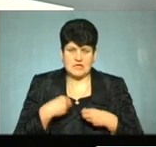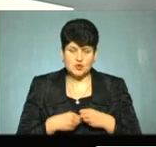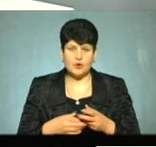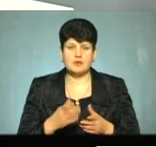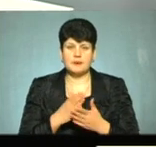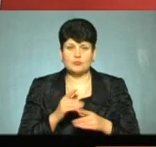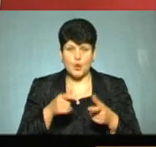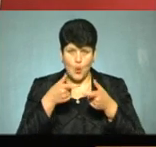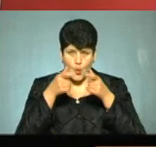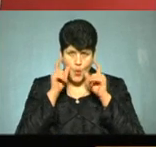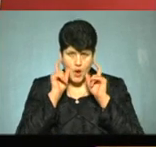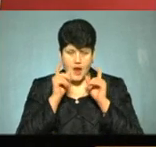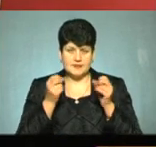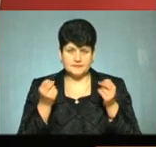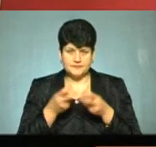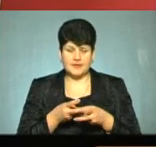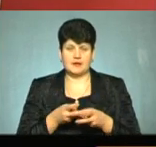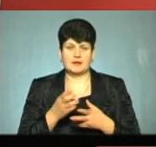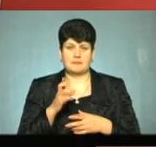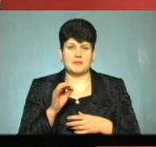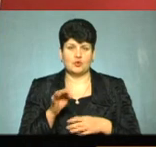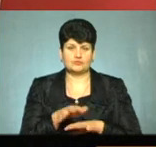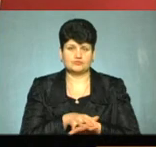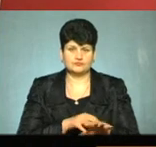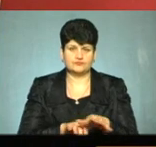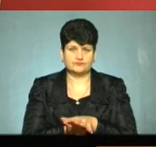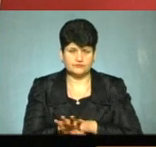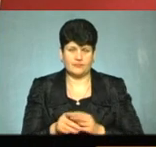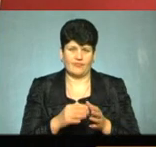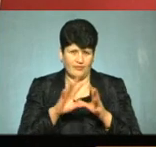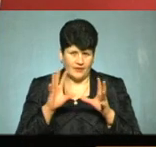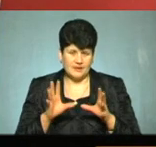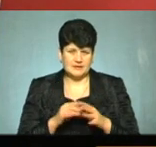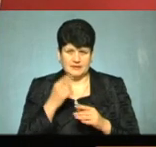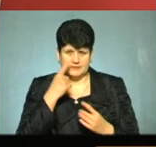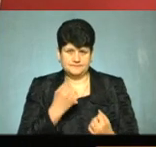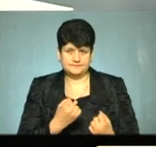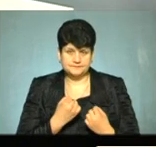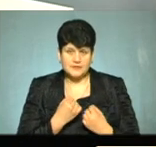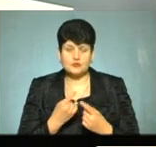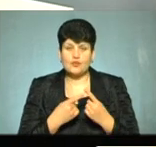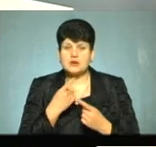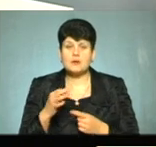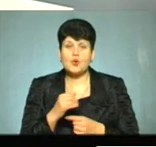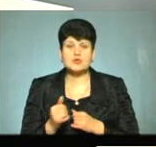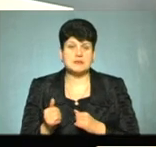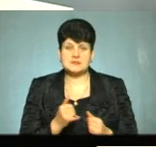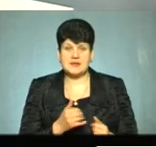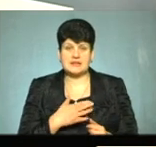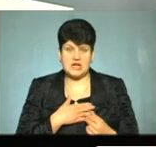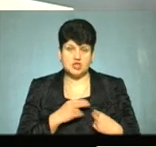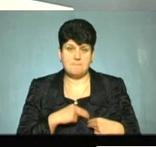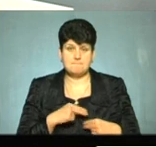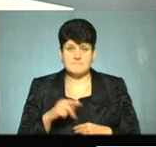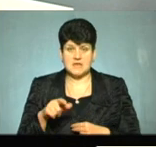бути відповідні окуляри, мають бути біощітки, рукавиці індивідуального захисту. Якщо говорити про забезпеченість,